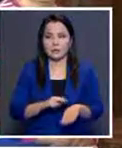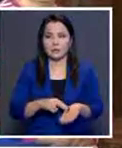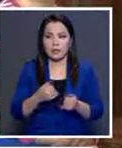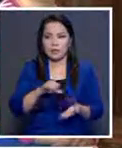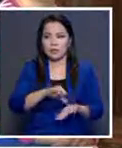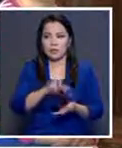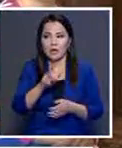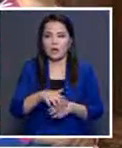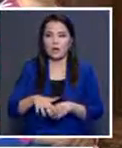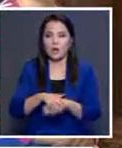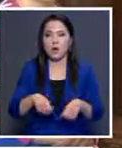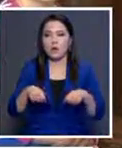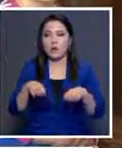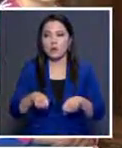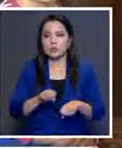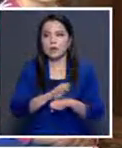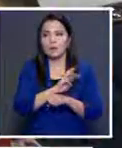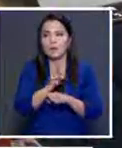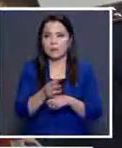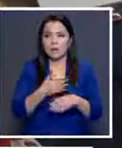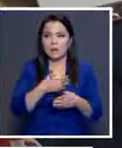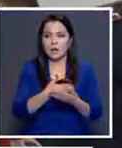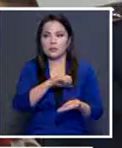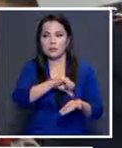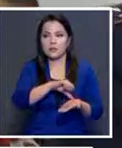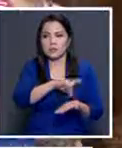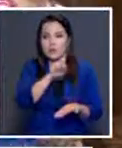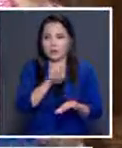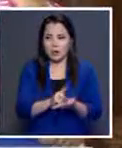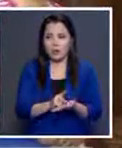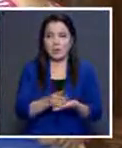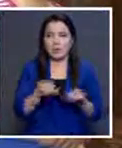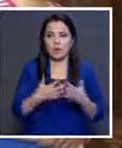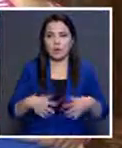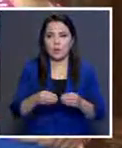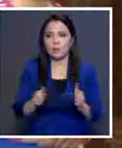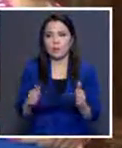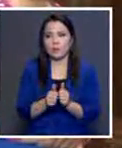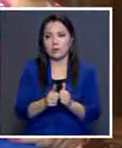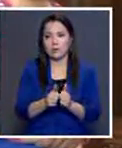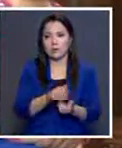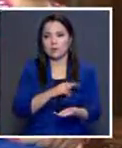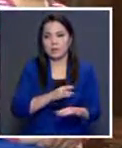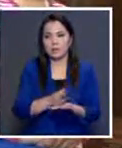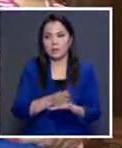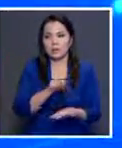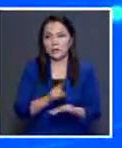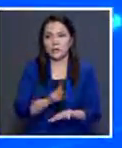жаңағындай құқығын қамтамасыз етуге аянбай қылмыстың алдын алып, отбасымыздың қасымызда алаңсыз қызмет істейміз.